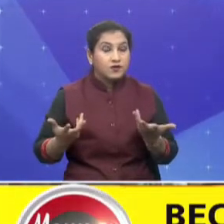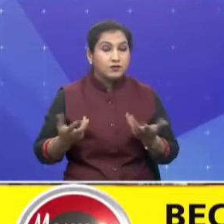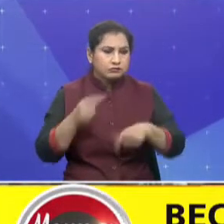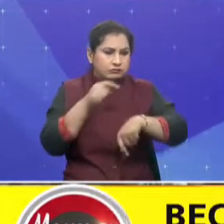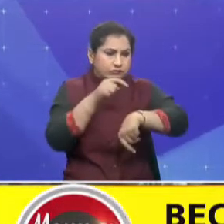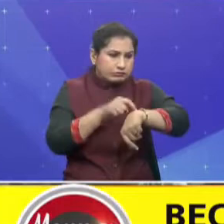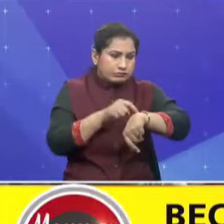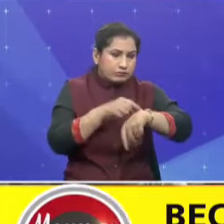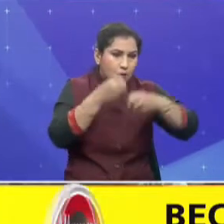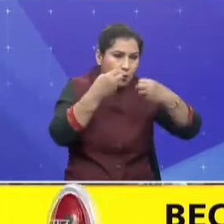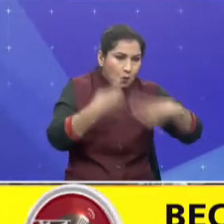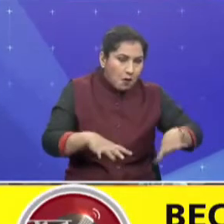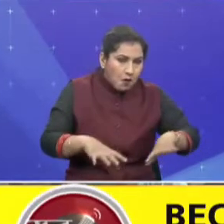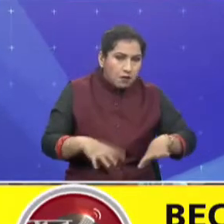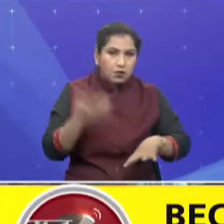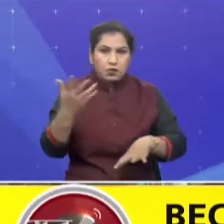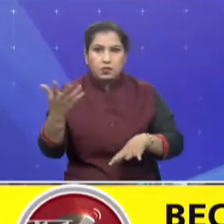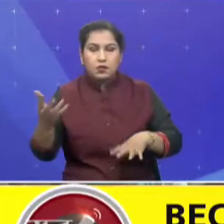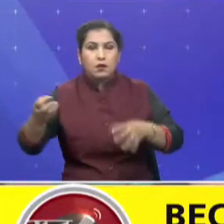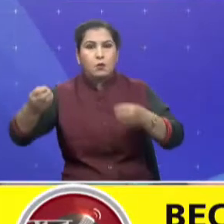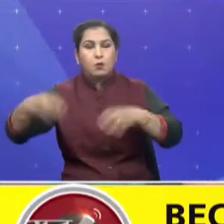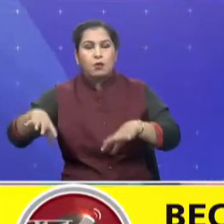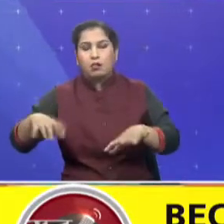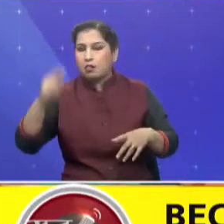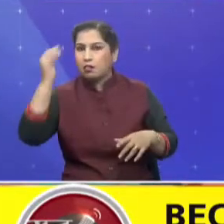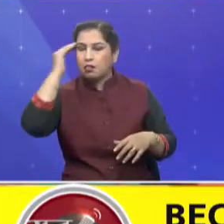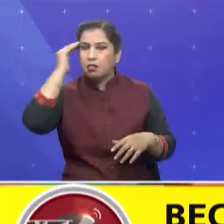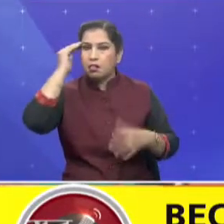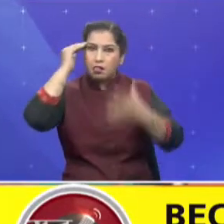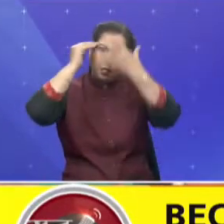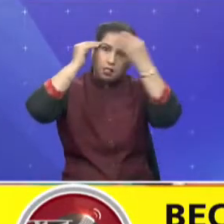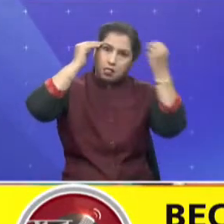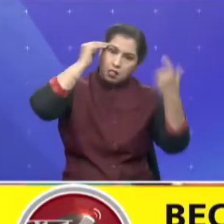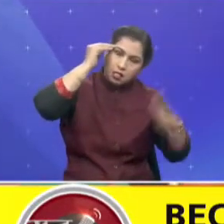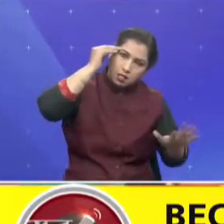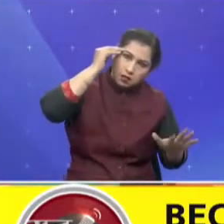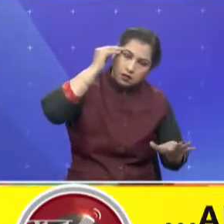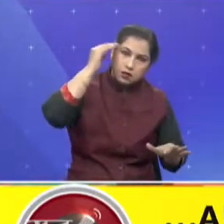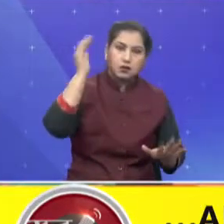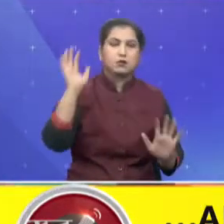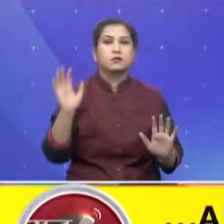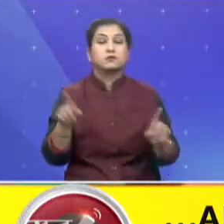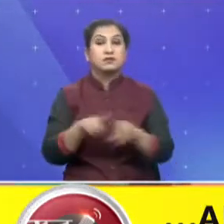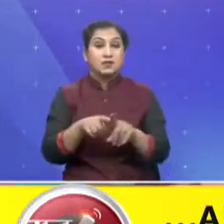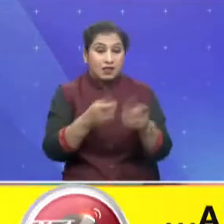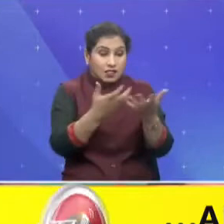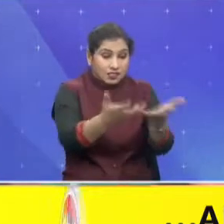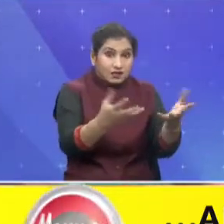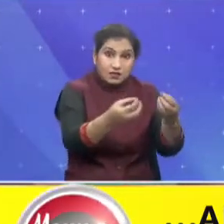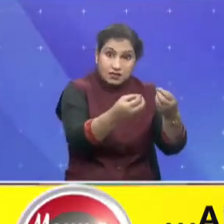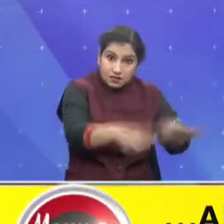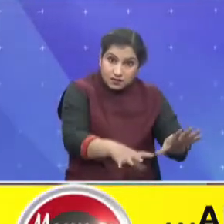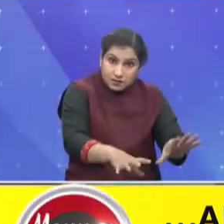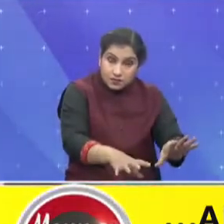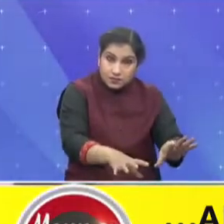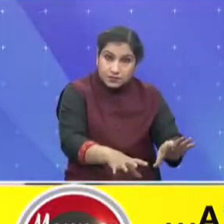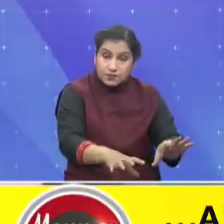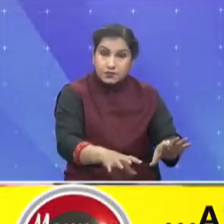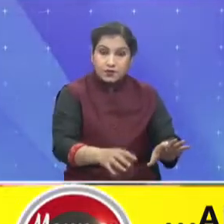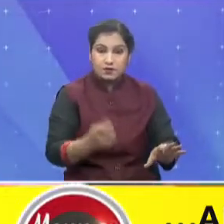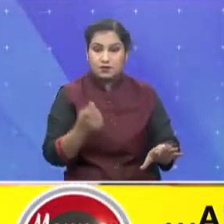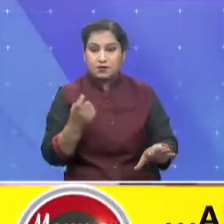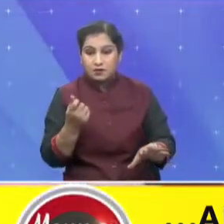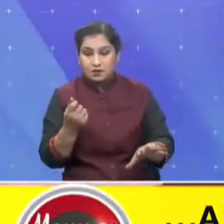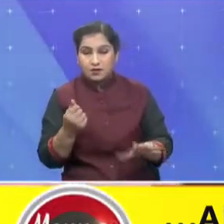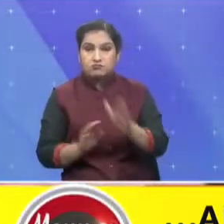क्षण के नष्ट होने से विद्या और ज्ञान चला जाता है, और कण के नष्ट होने से धन